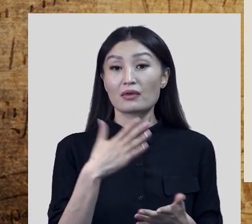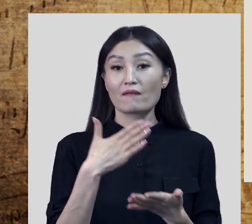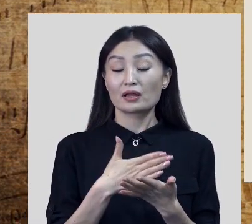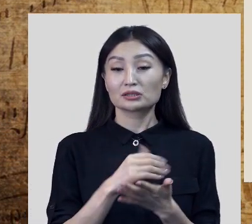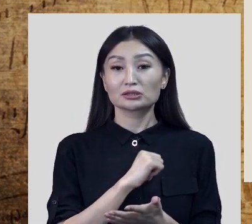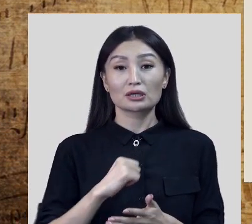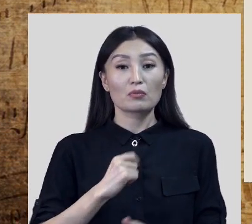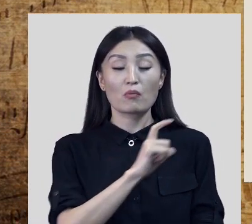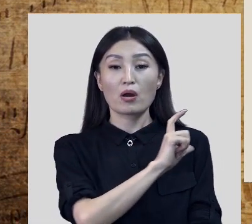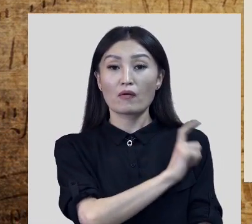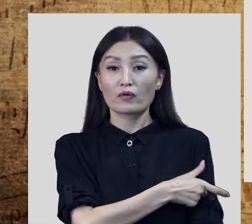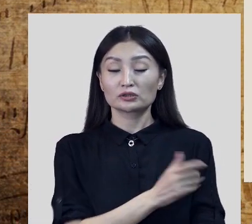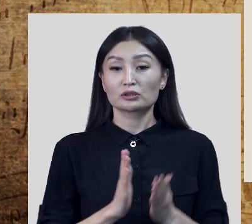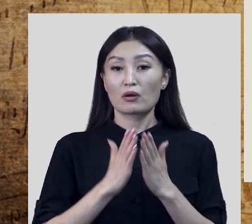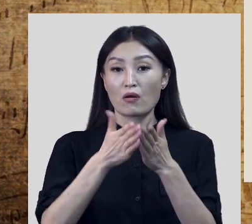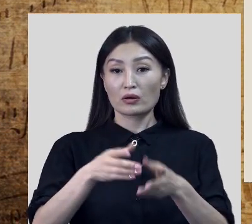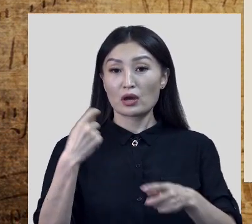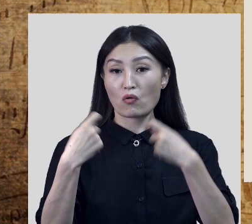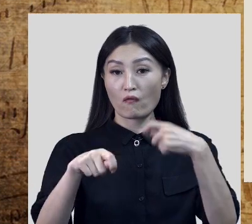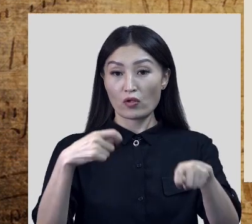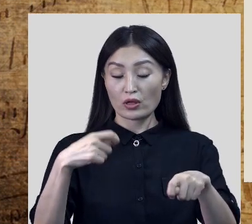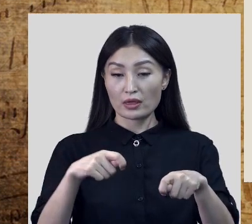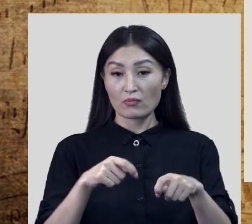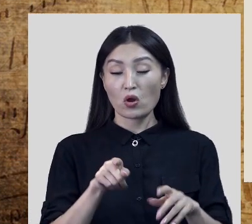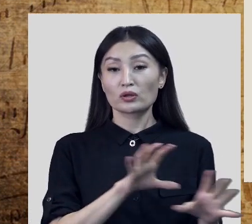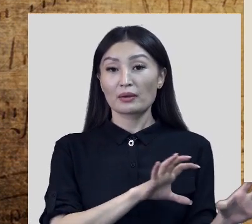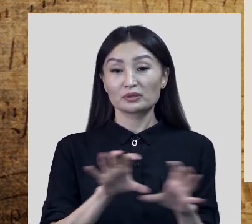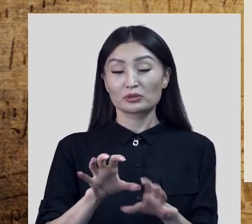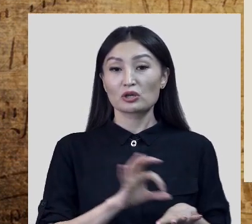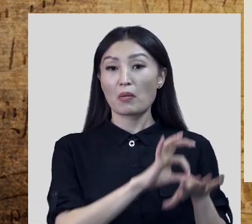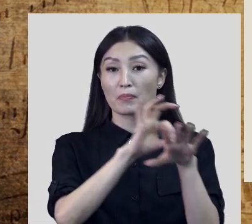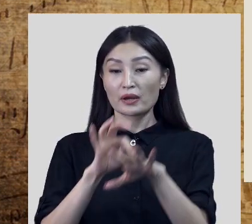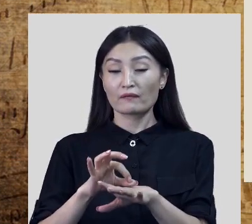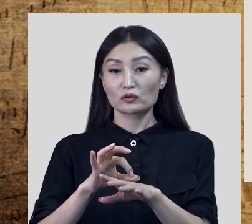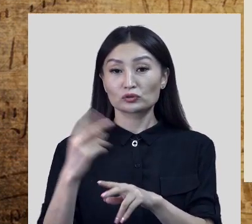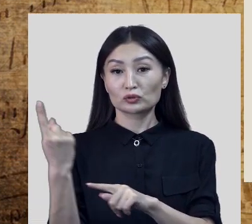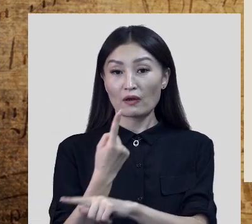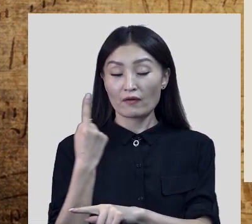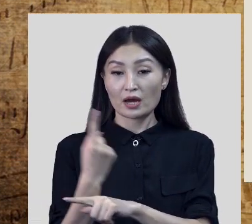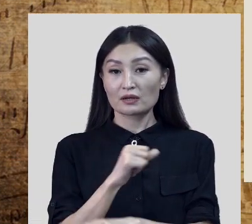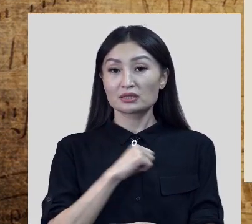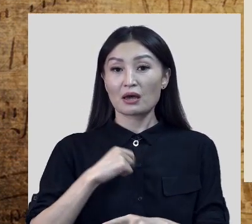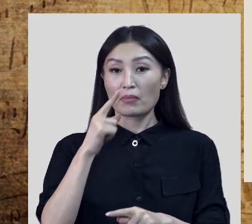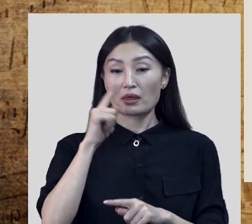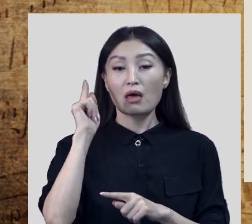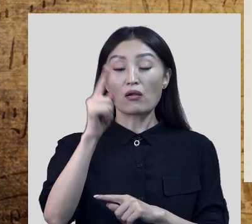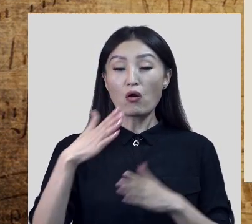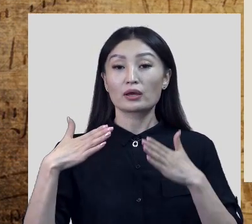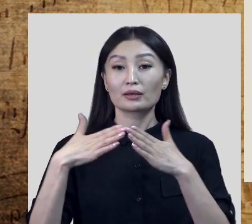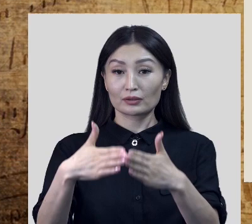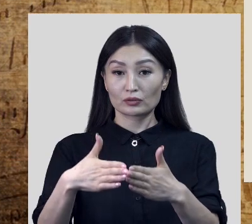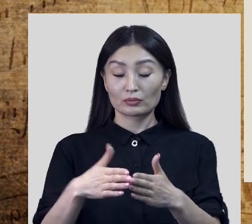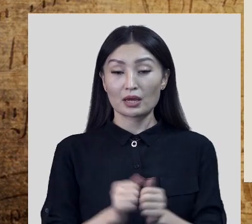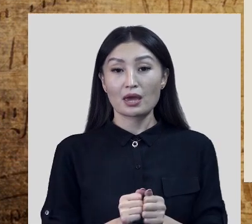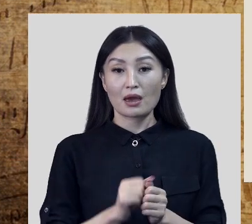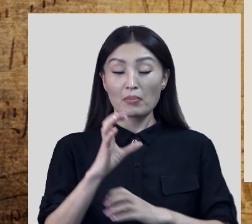самым мощным паровым торговым флотом он обеспечила перевозку английских товаров самые отдаленные уголки планеты и